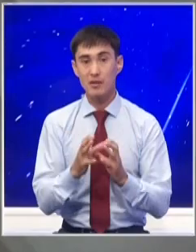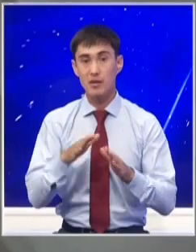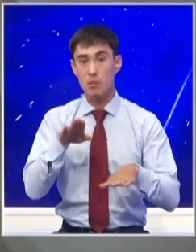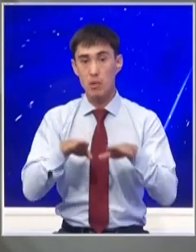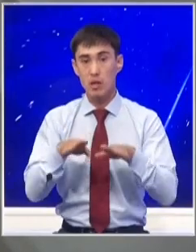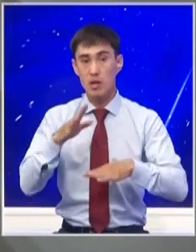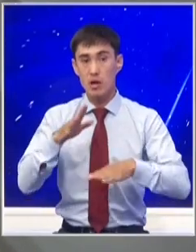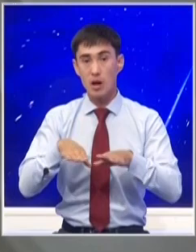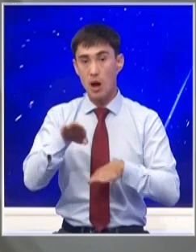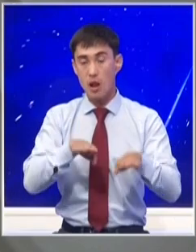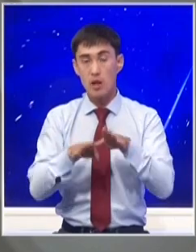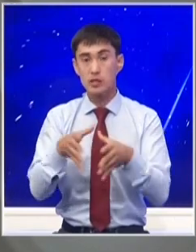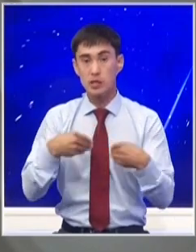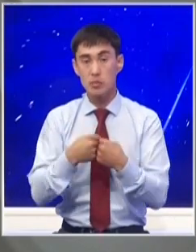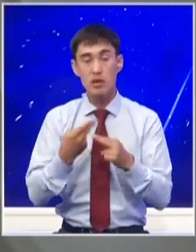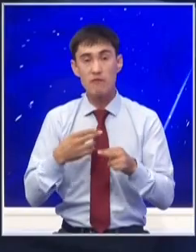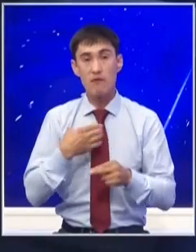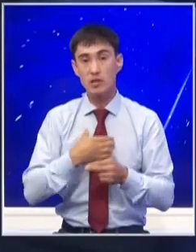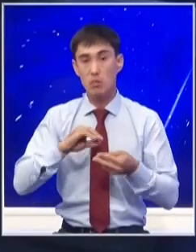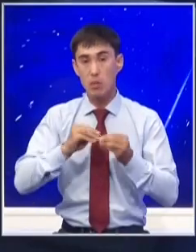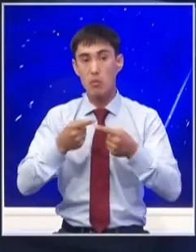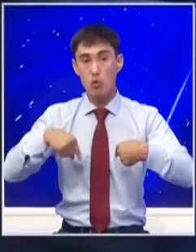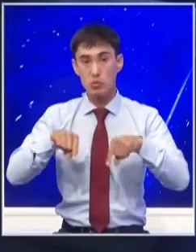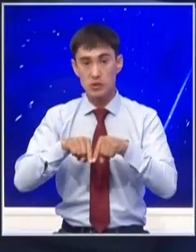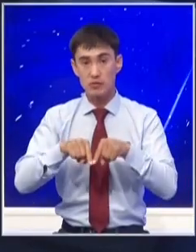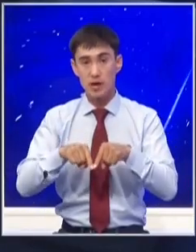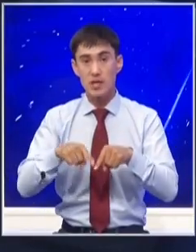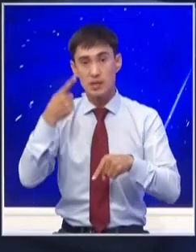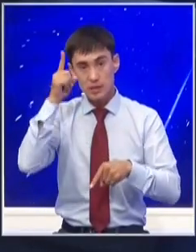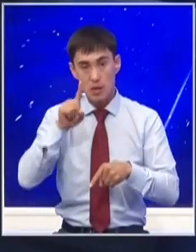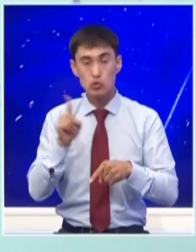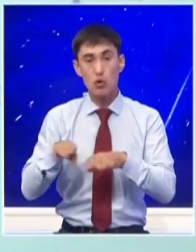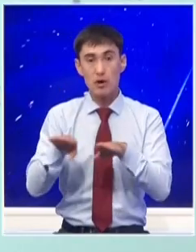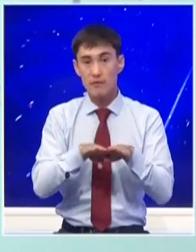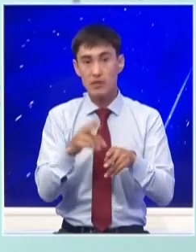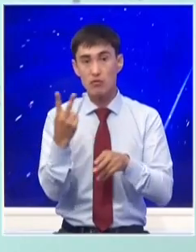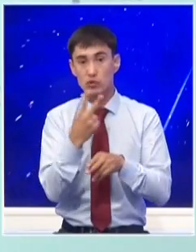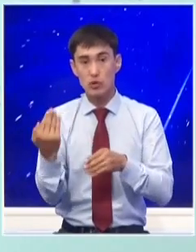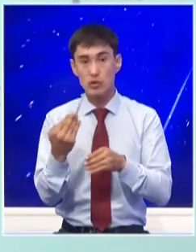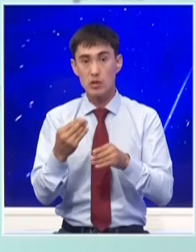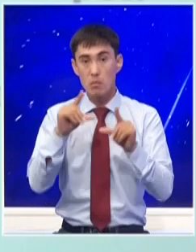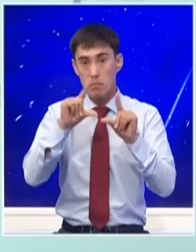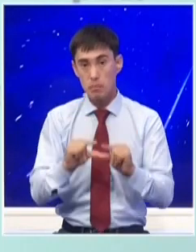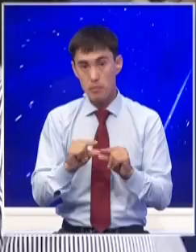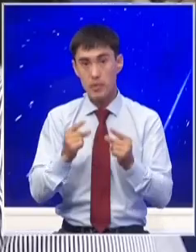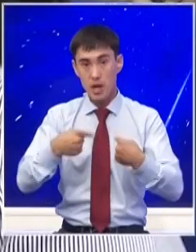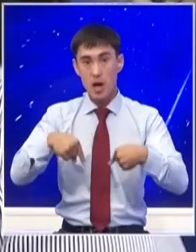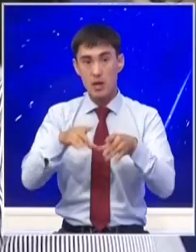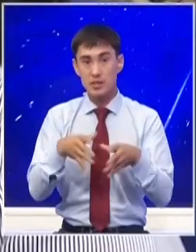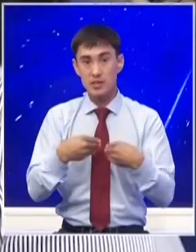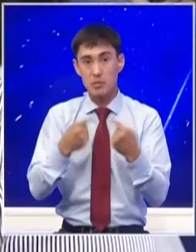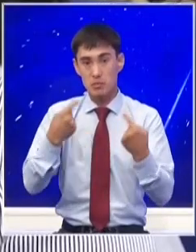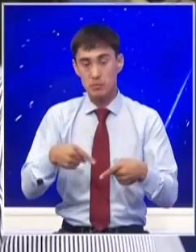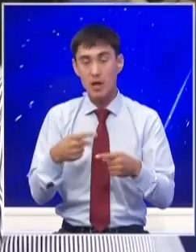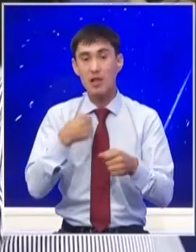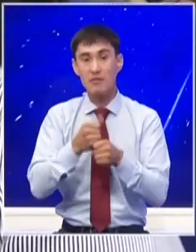баланса карьеры и семьи является одной из важных проблем общества. И не секрет, что неравенство этих двух сторон потушило очаг многих семей. Главная